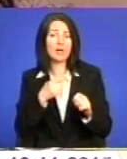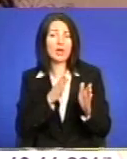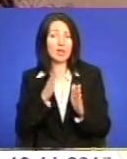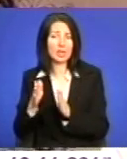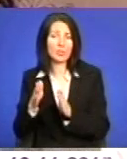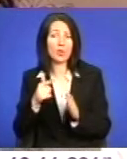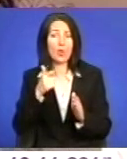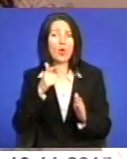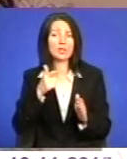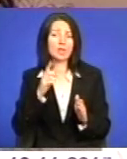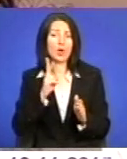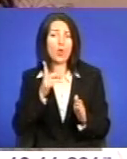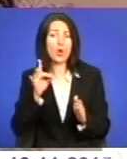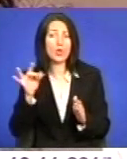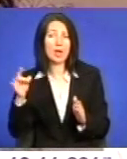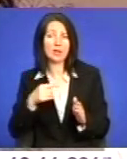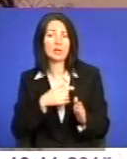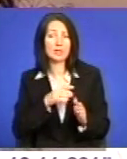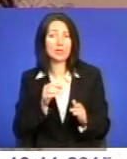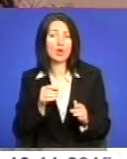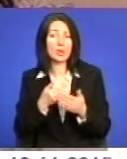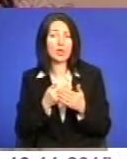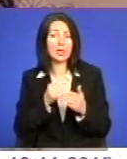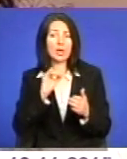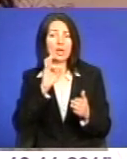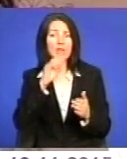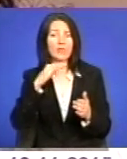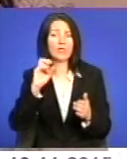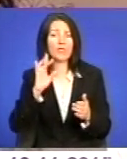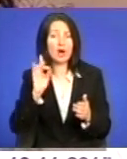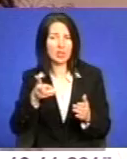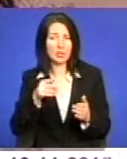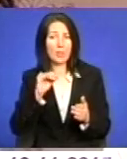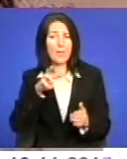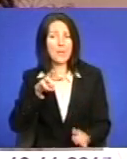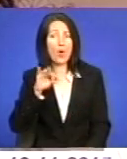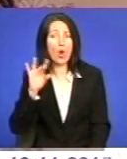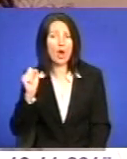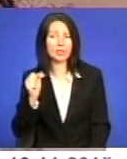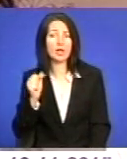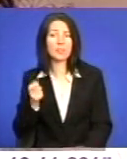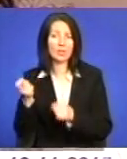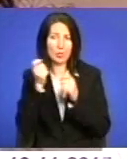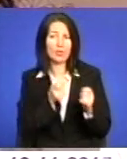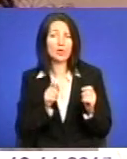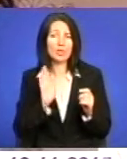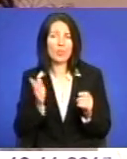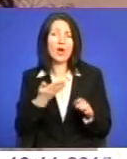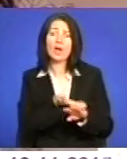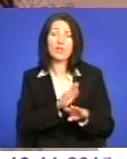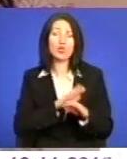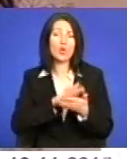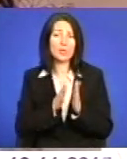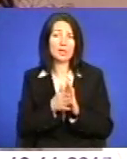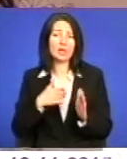які входять, зокрема, інфаркт міокарда. Хворі поступають інколи в важкому стані, і